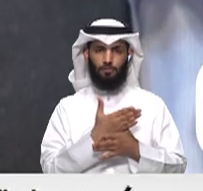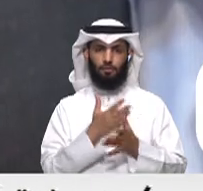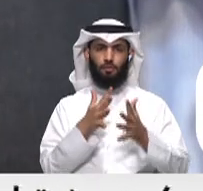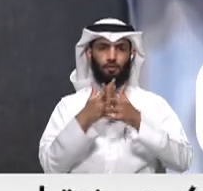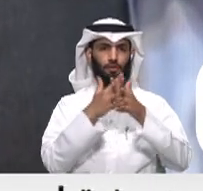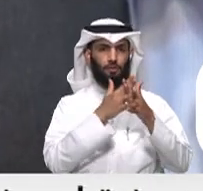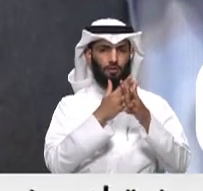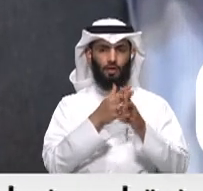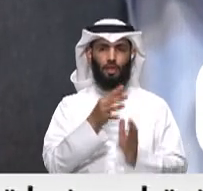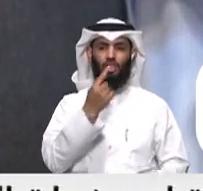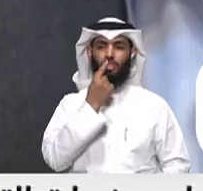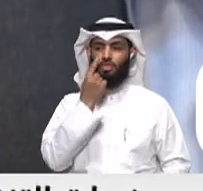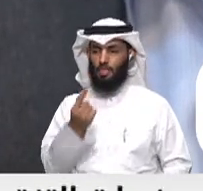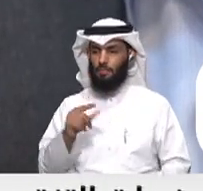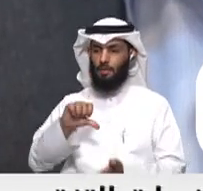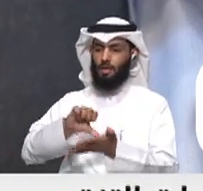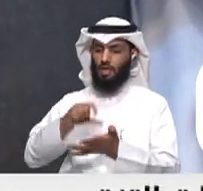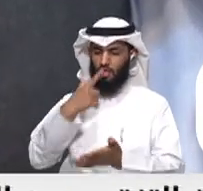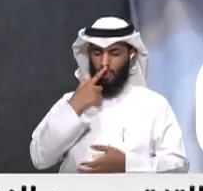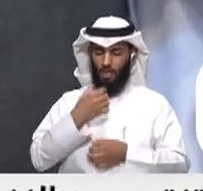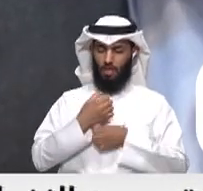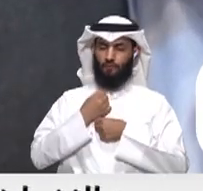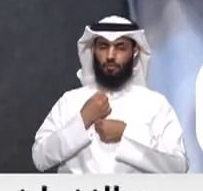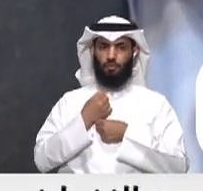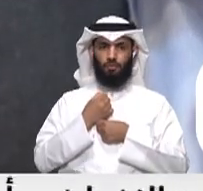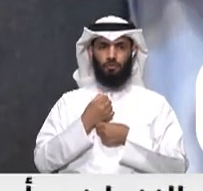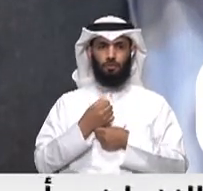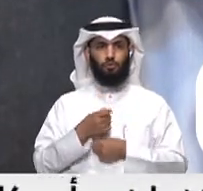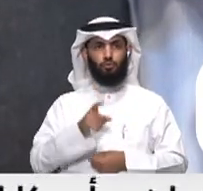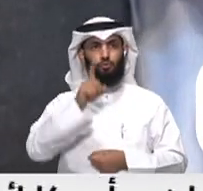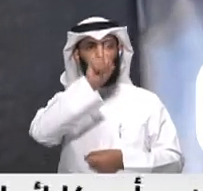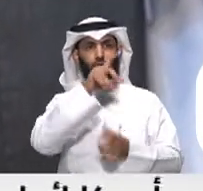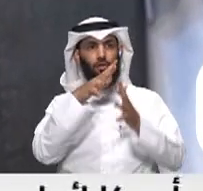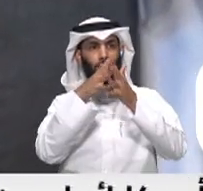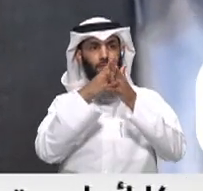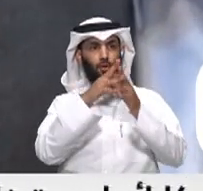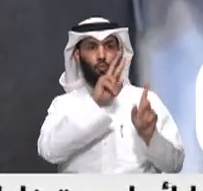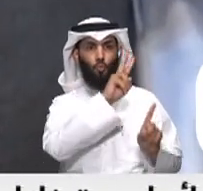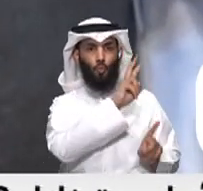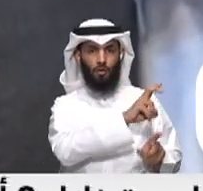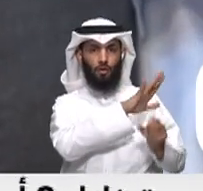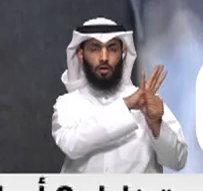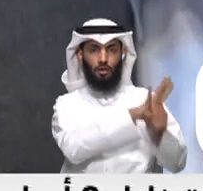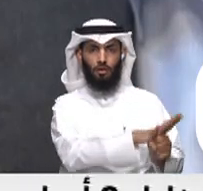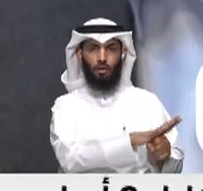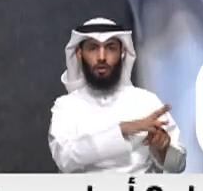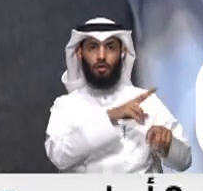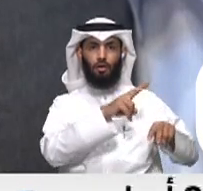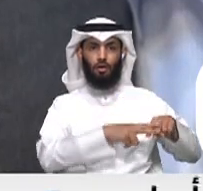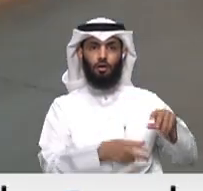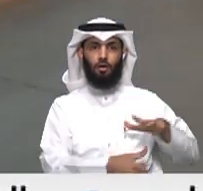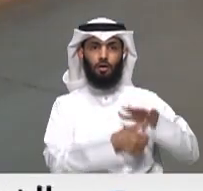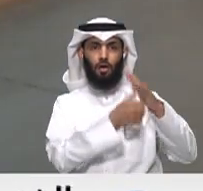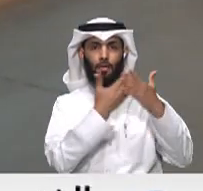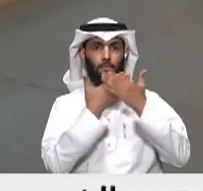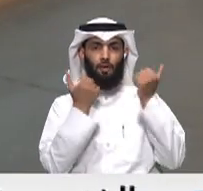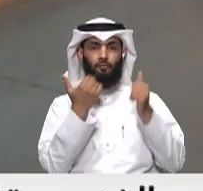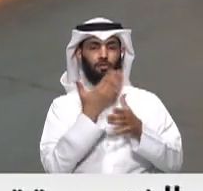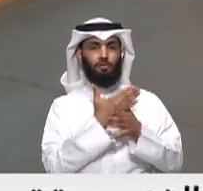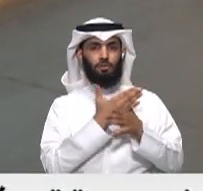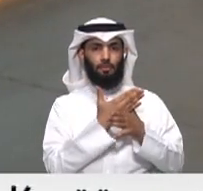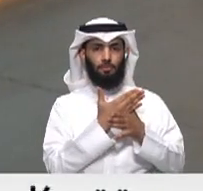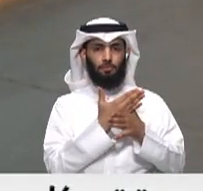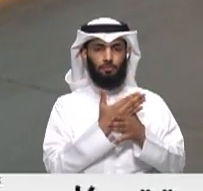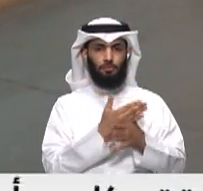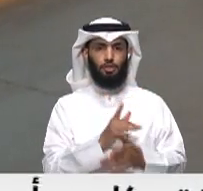لكنه لم يستطع من الضغط على نتنياهو بالقبول بوقف إطلاق النار في غزة. نعم، نتمنى